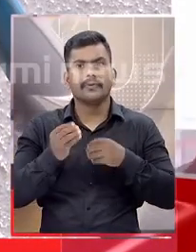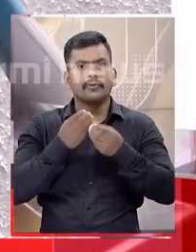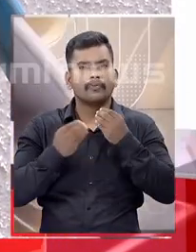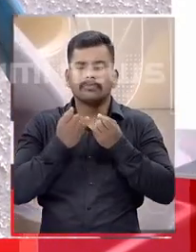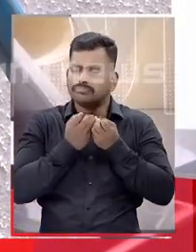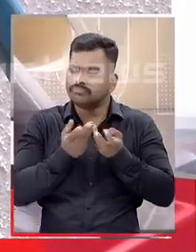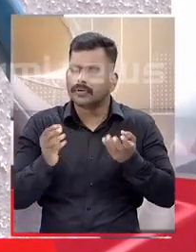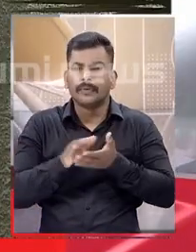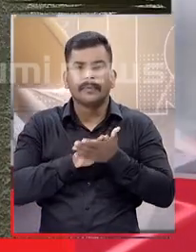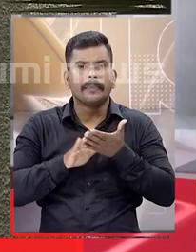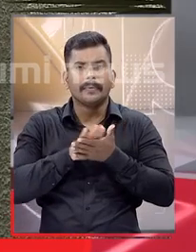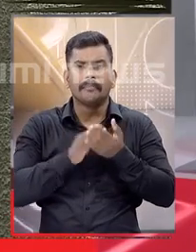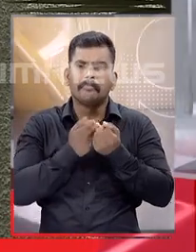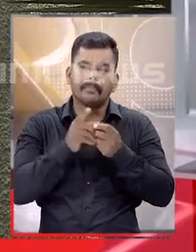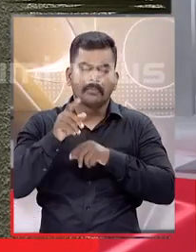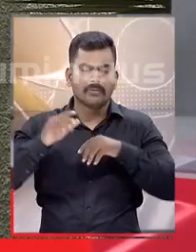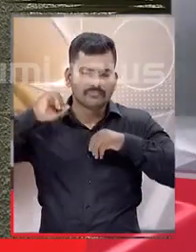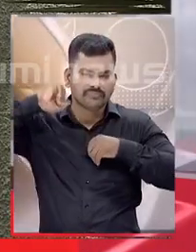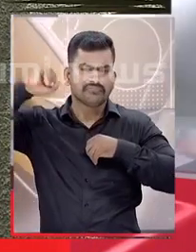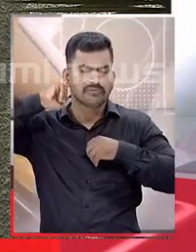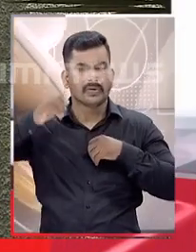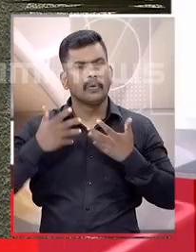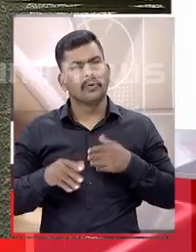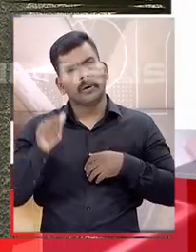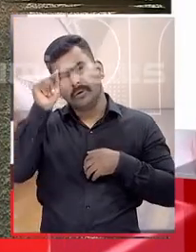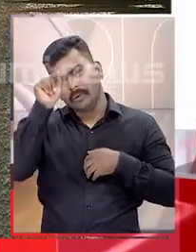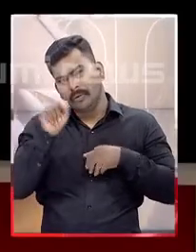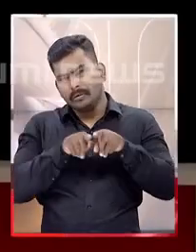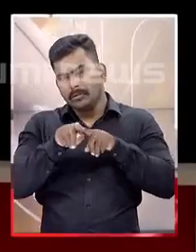ഒരുപാട് ഒരുപാട് ഉദാഹരണങ്ങൾ നമുക്ക് പറയാനുണ്ട്. പ്രേക്ഷകർ പ്രതികരിക്കുന്നുണ്ട്.